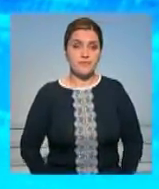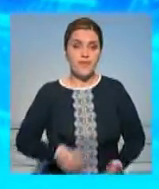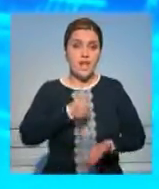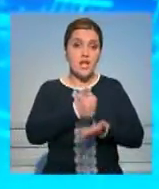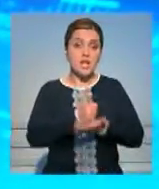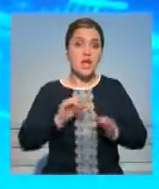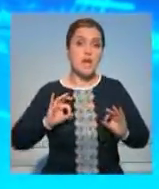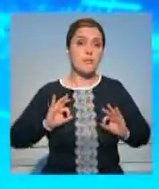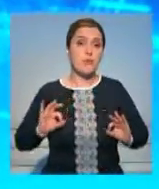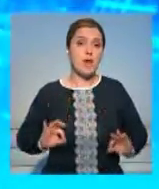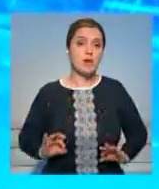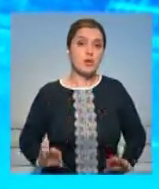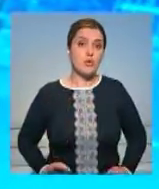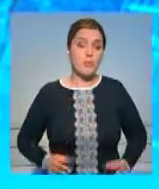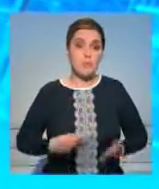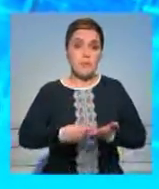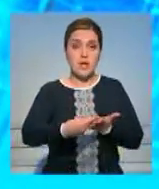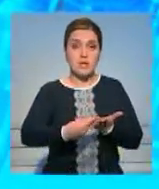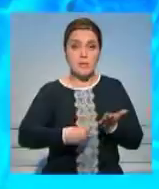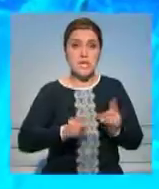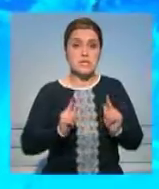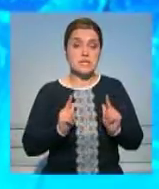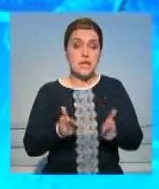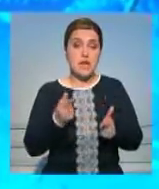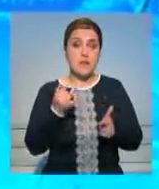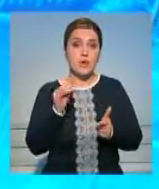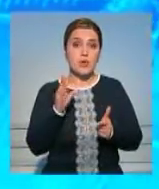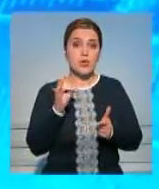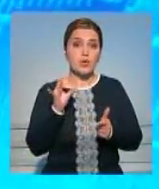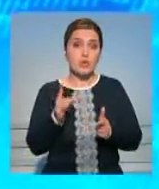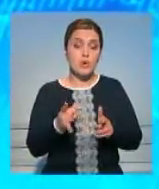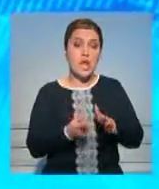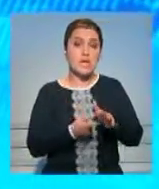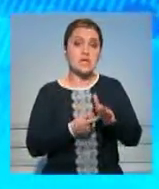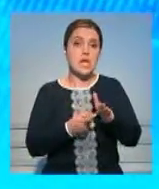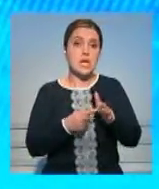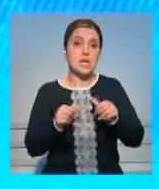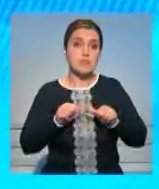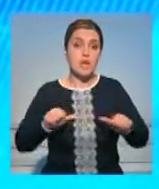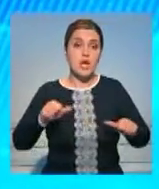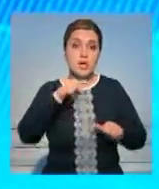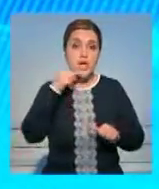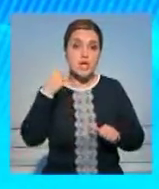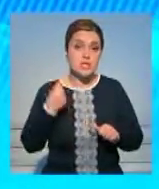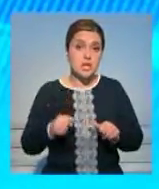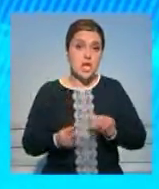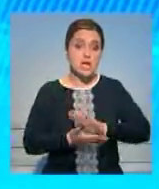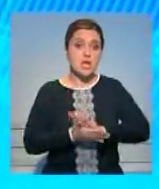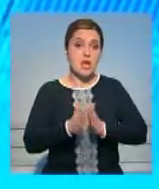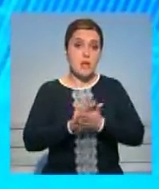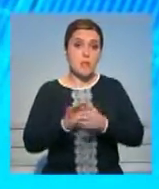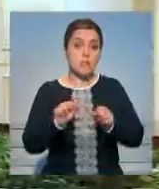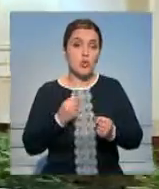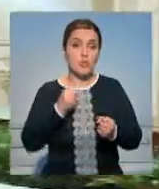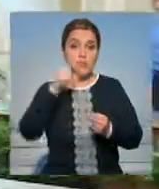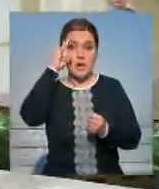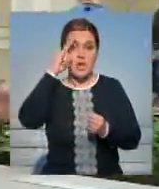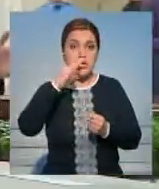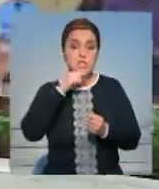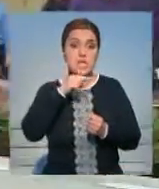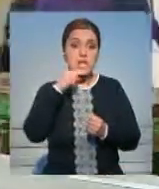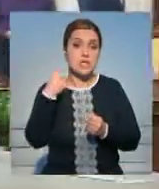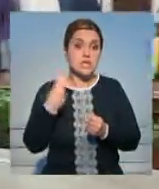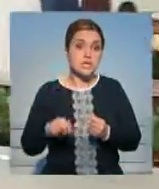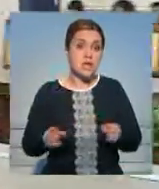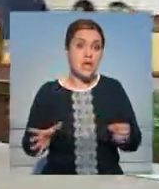Генеральный прокурор Кайрат Кожамжаров подписал соглашение по Байконуру с главой Следственного комитета России Александром Бастрыкиным. Договоренность позволит